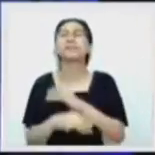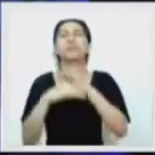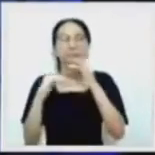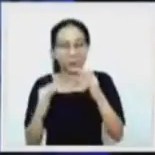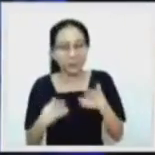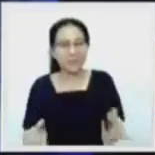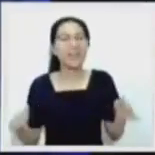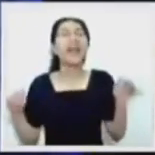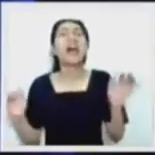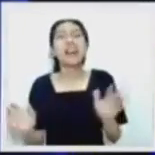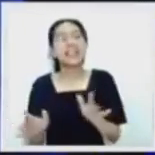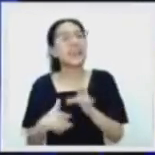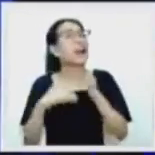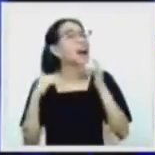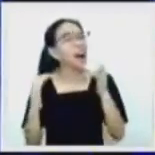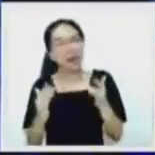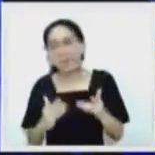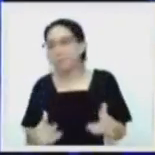na